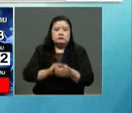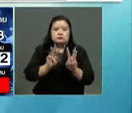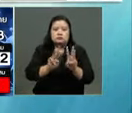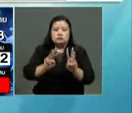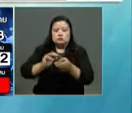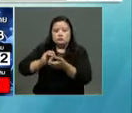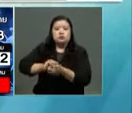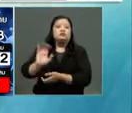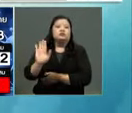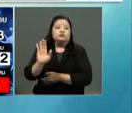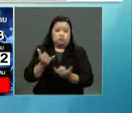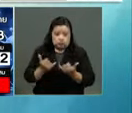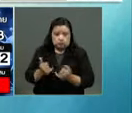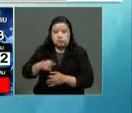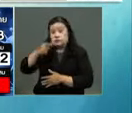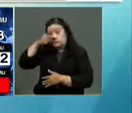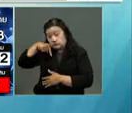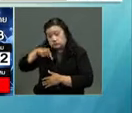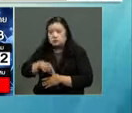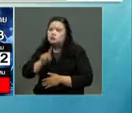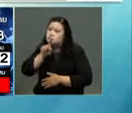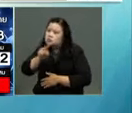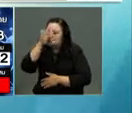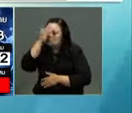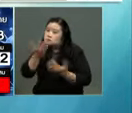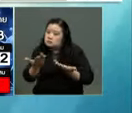ได้แนะนำแบบนี้นะครับทางเราก็พยายามหรือขอความชัดเจนกับแอปเปิ้ลอยู่นะครับว่าAppleจะดำเนินการไงกับข้อความอันนี้ครับเพราะข้อความนี้เป็นข้อความที่ทุกคนได้รับกันทั่วไปนะคะจะเหลือการโฆษณาออนไลน์นะครับและตั้งนั้นสามารถคลิกต่อไปยังเว็บไซต์พนันซึ่งในผมคิดว่ามีประเด็นเรื่องกฎหมายพอสมควรนะครับก็อยากจะเรียนว่าตัวนี้ไม่เกี่ยวกับข้องกับอกใครชนะนะครับเป็นเหตุการณ์บังเอิญยืนยันก่อนนะครับว่าเหตุการณ์นี้แอปเปิ้ลเคยมี